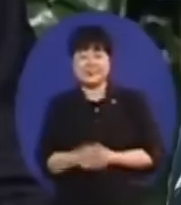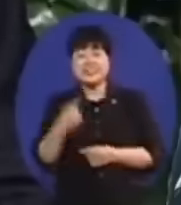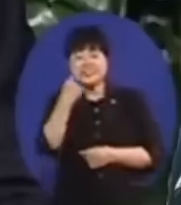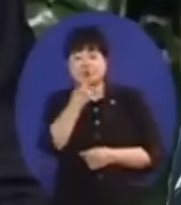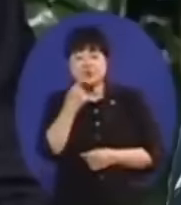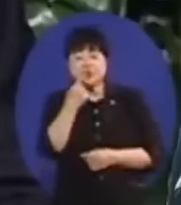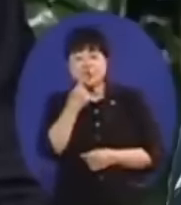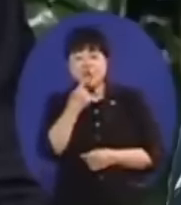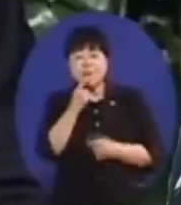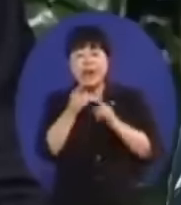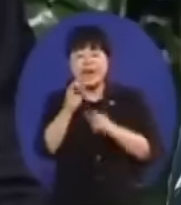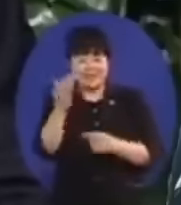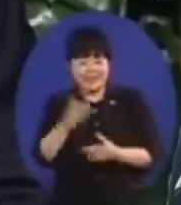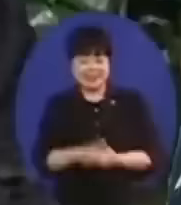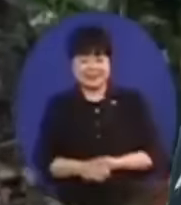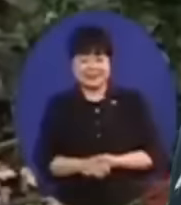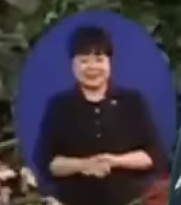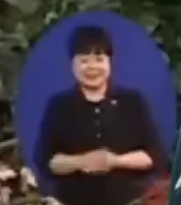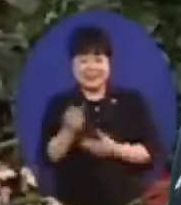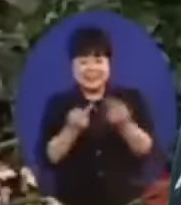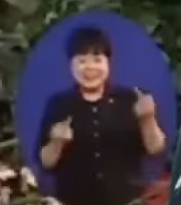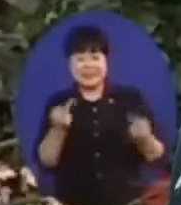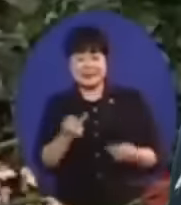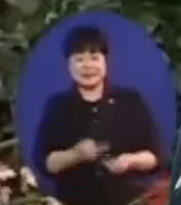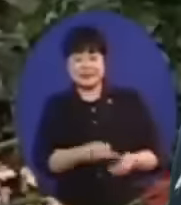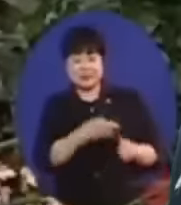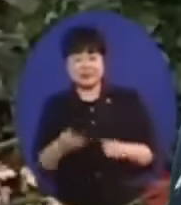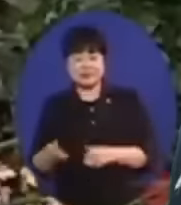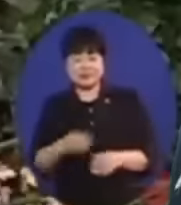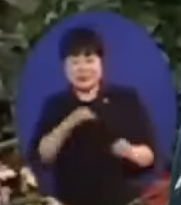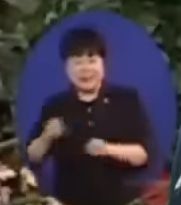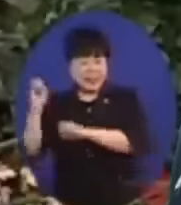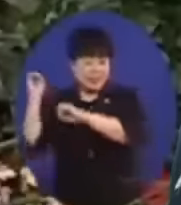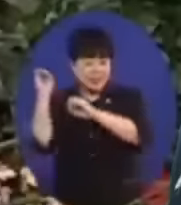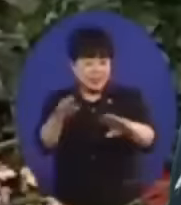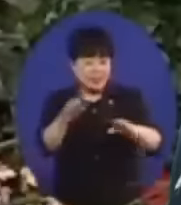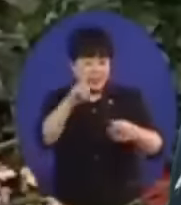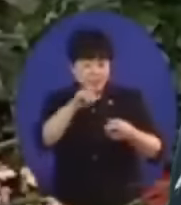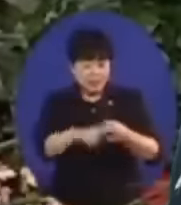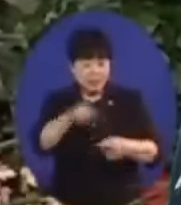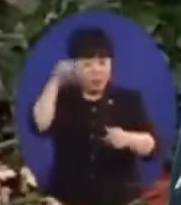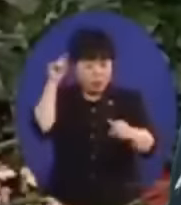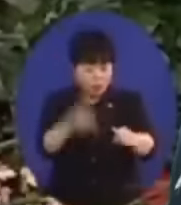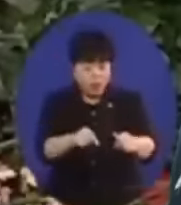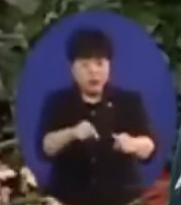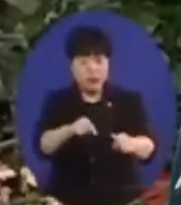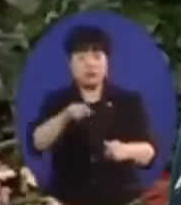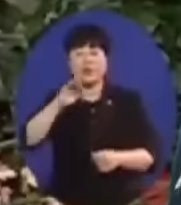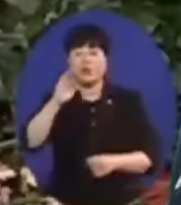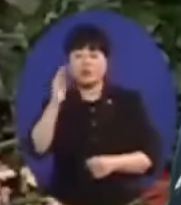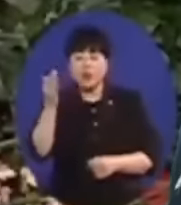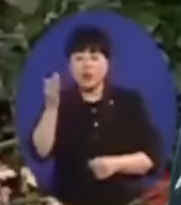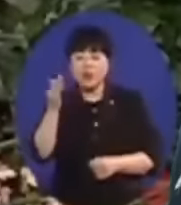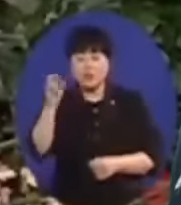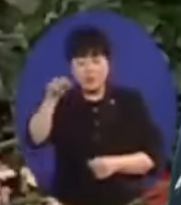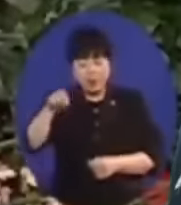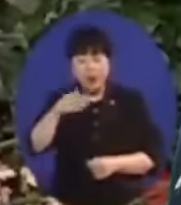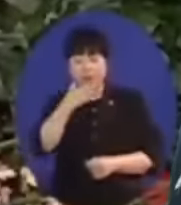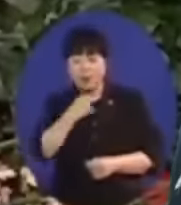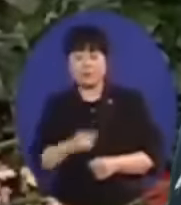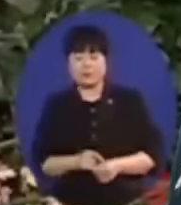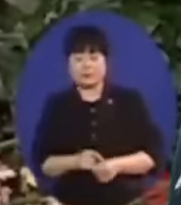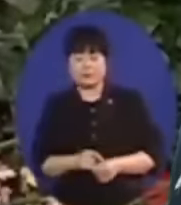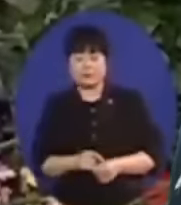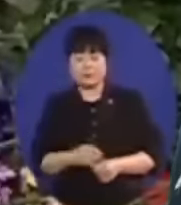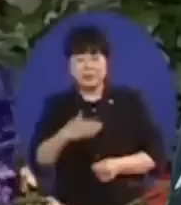입술로 명령하는 데 있는 것입니다. 이 산들을 들려 제 바다로 가라 명해도 된다고 말한 것입니다. 마가복음 11장 23절